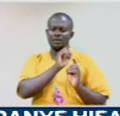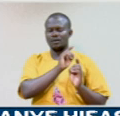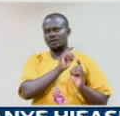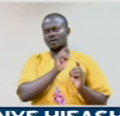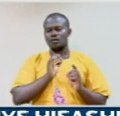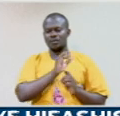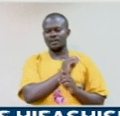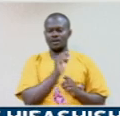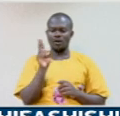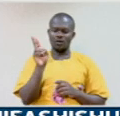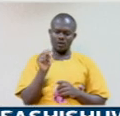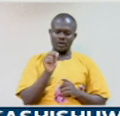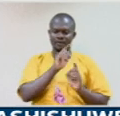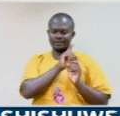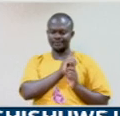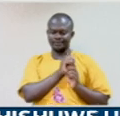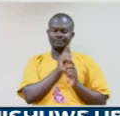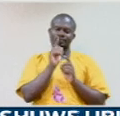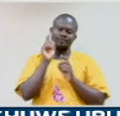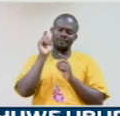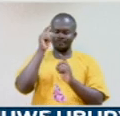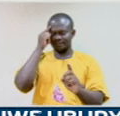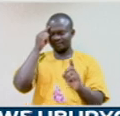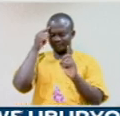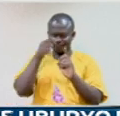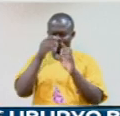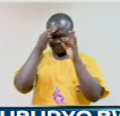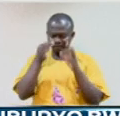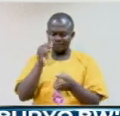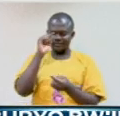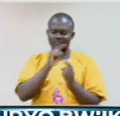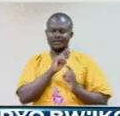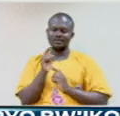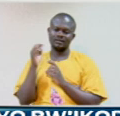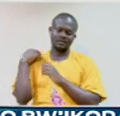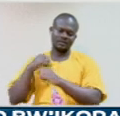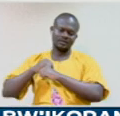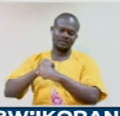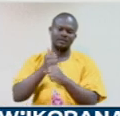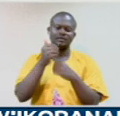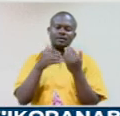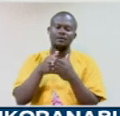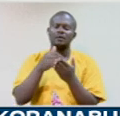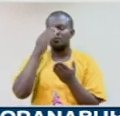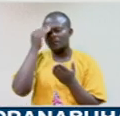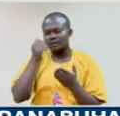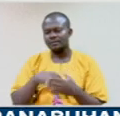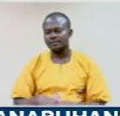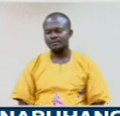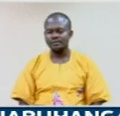k'umuryango w'abibumbye kemeje umwanzuro wo kugabanya ingabo zabo zari zishinzwe kurinda umutekano mu Rwanda. Ibi byaba byaratewe